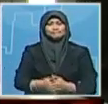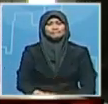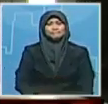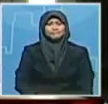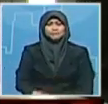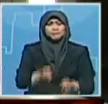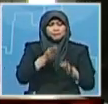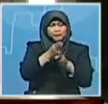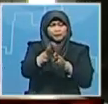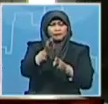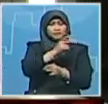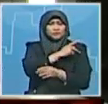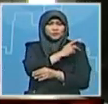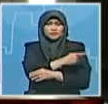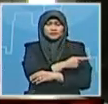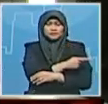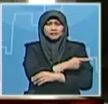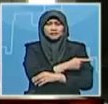wabarakatuh. Bidang kuasa.